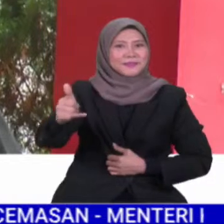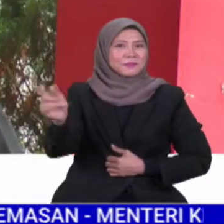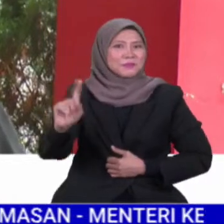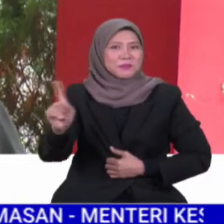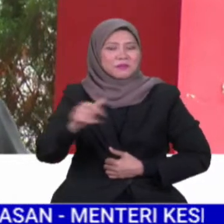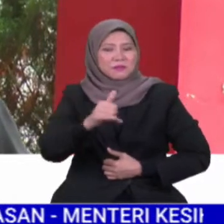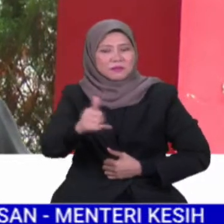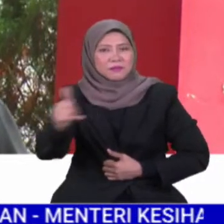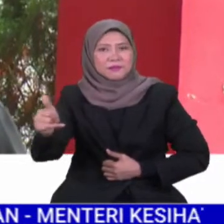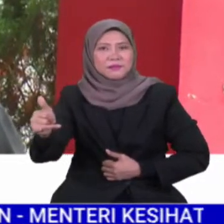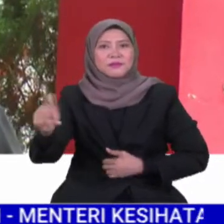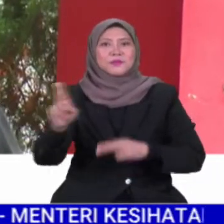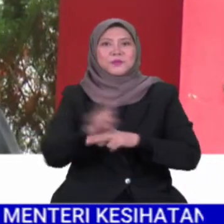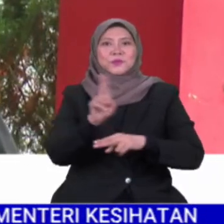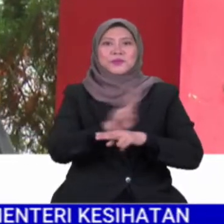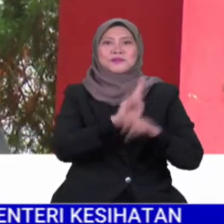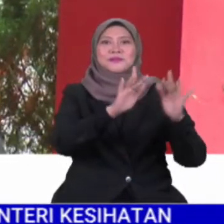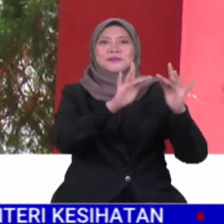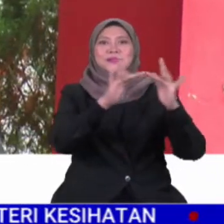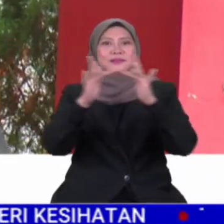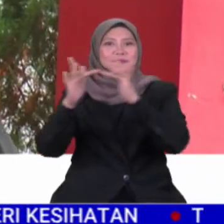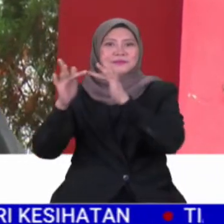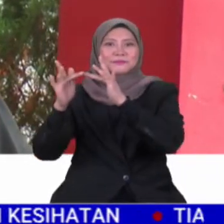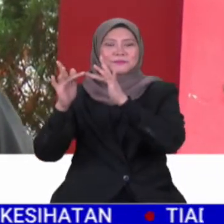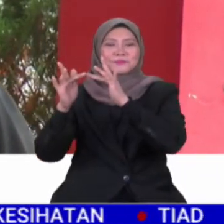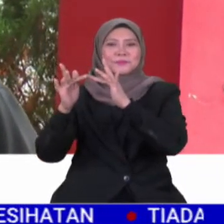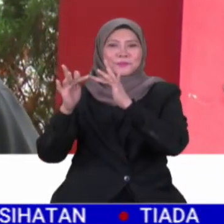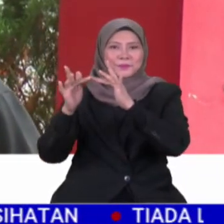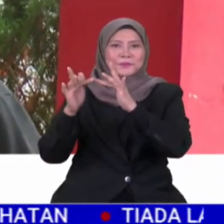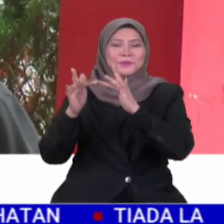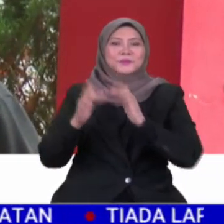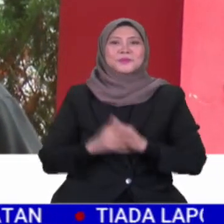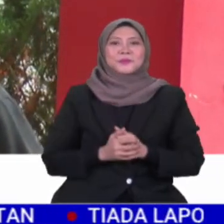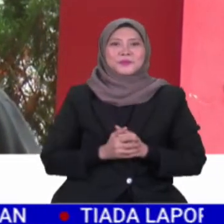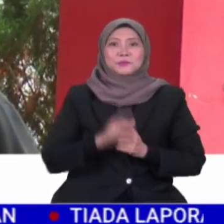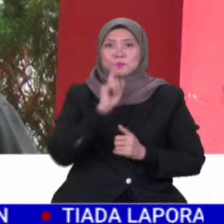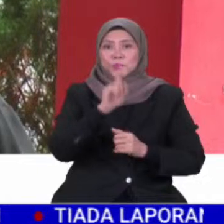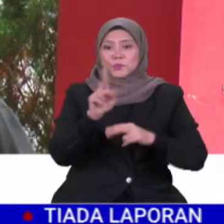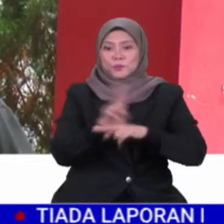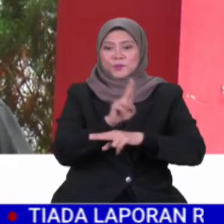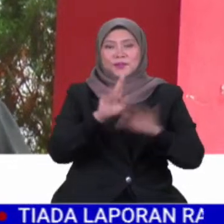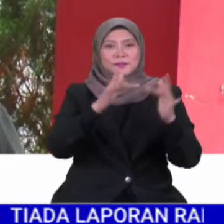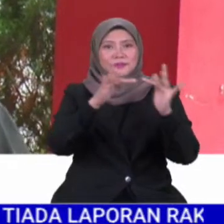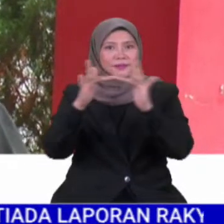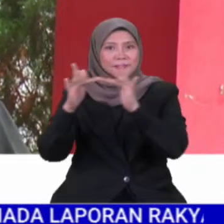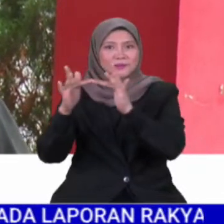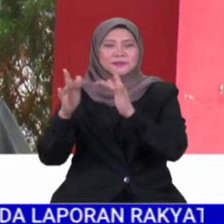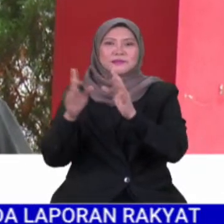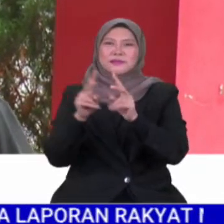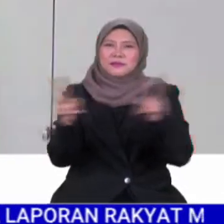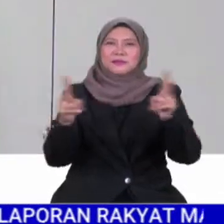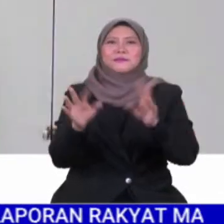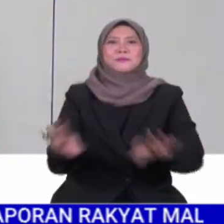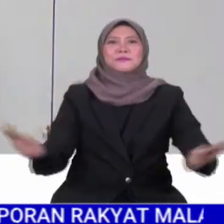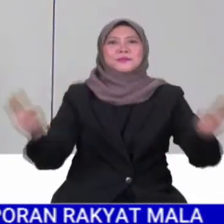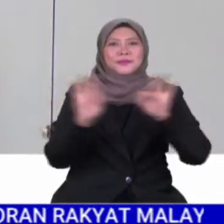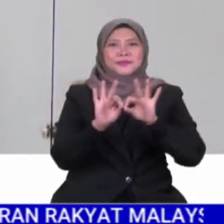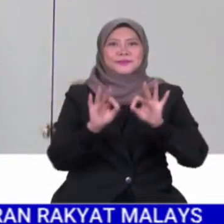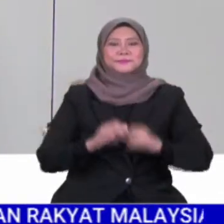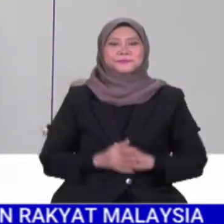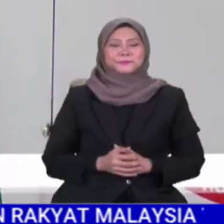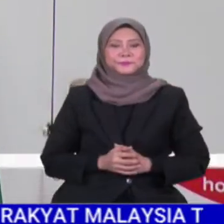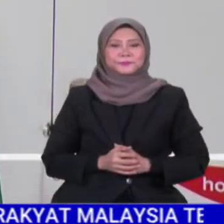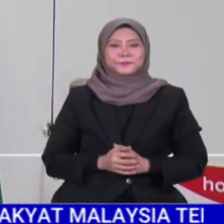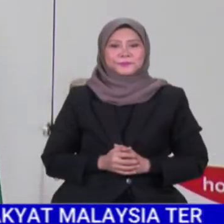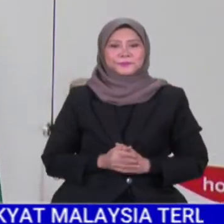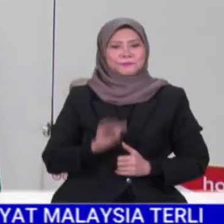memerlukan penggunaan internet. Tak kisar kat mana pun sekarang, memang penggunaan internet sangat-sangat penting. Bagi saya,